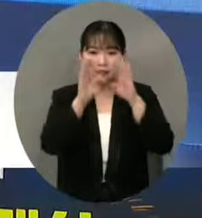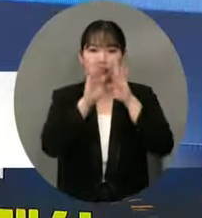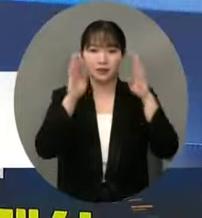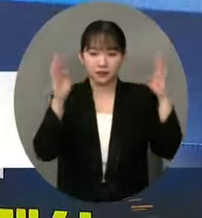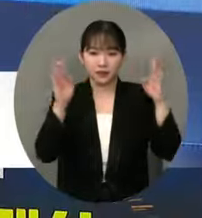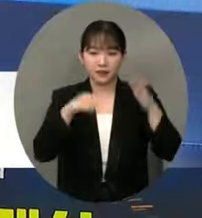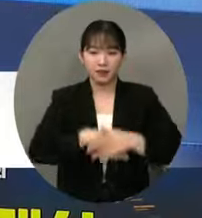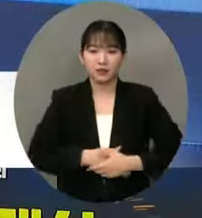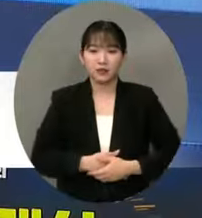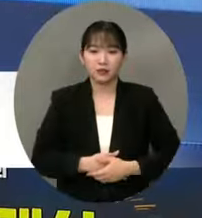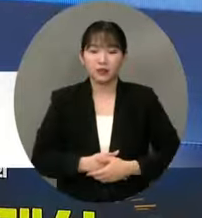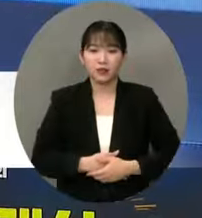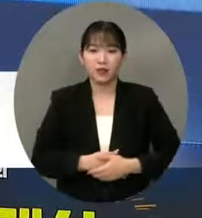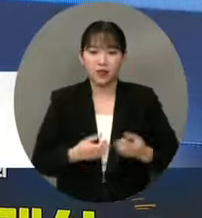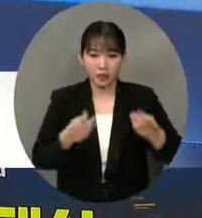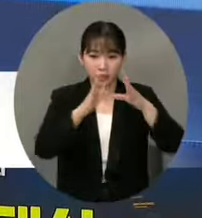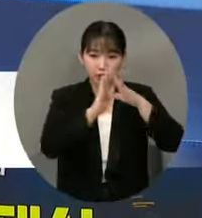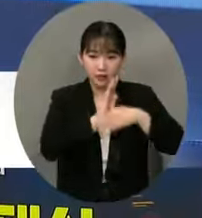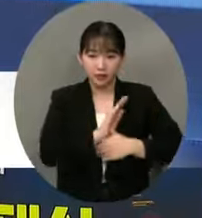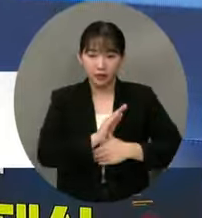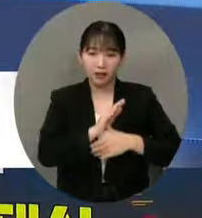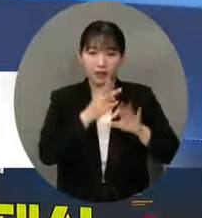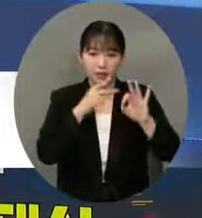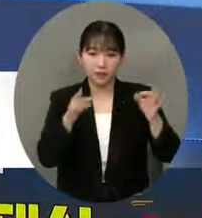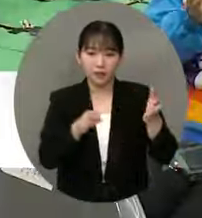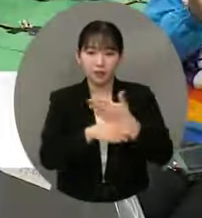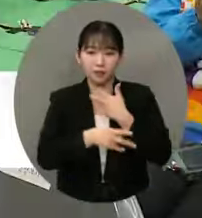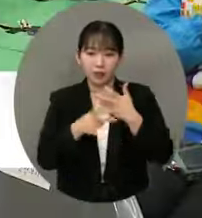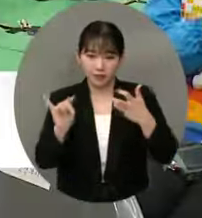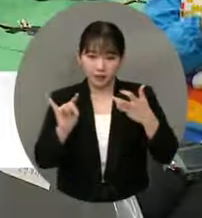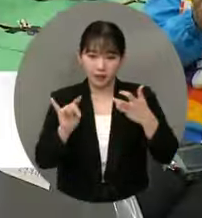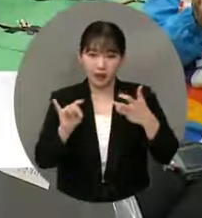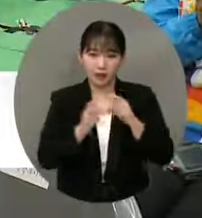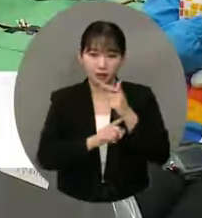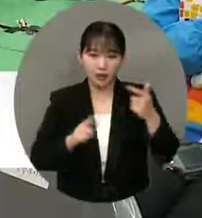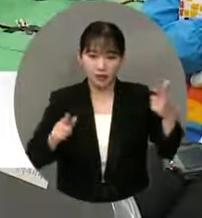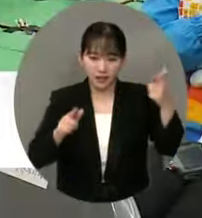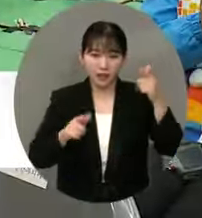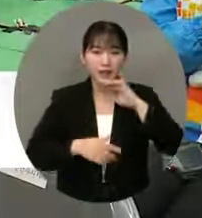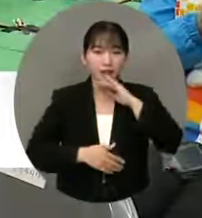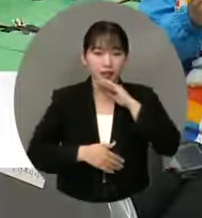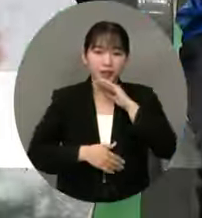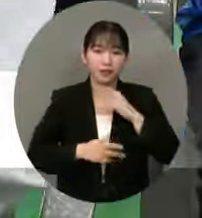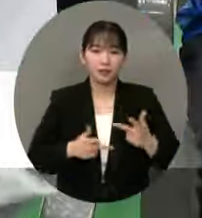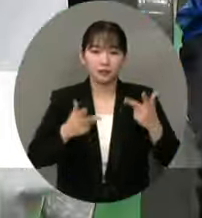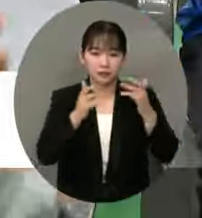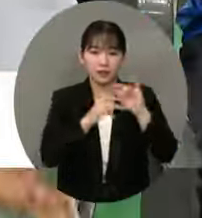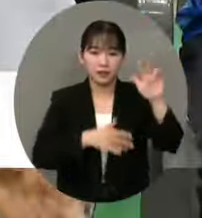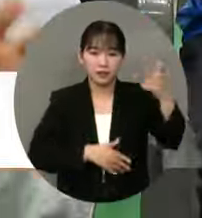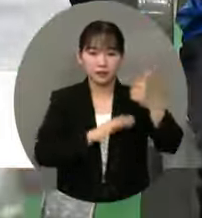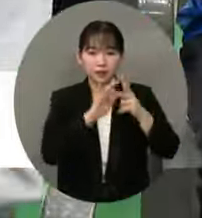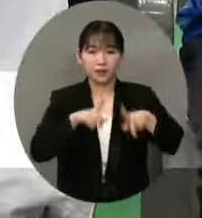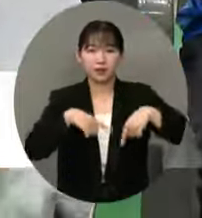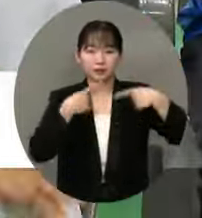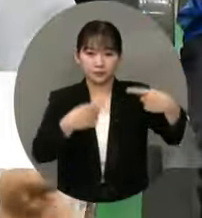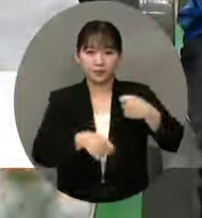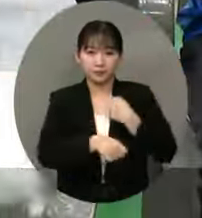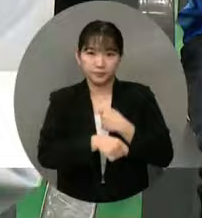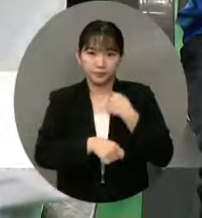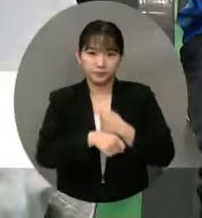열렸습니다. 이 발대식에서는 10대부터 80대까지 다양한 연령층의 자원봉사자 700여 명이